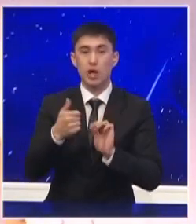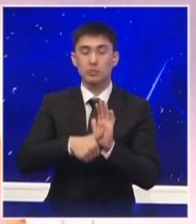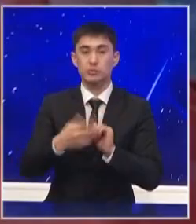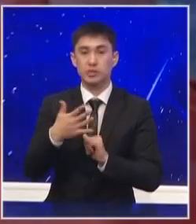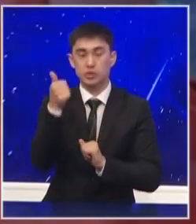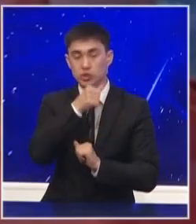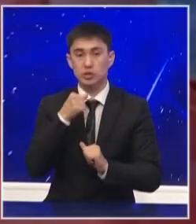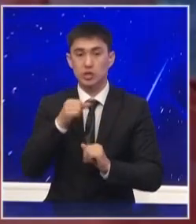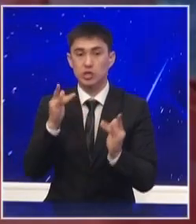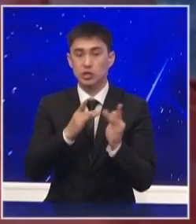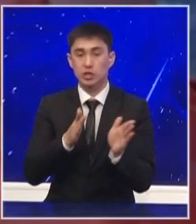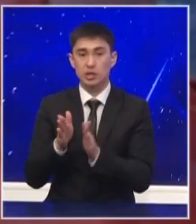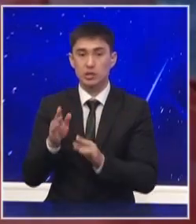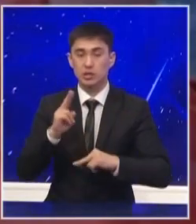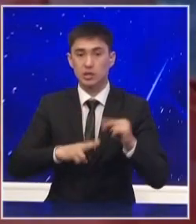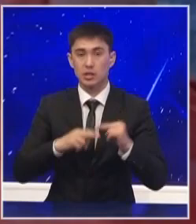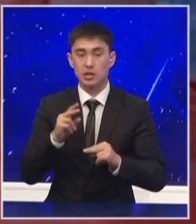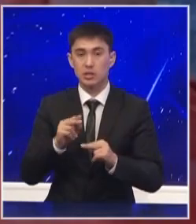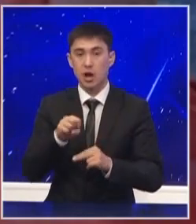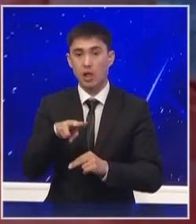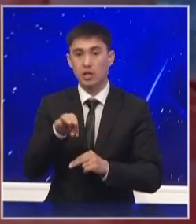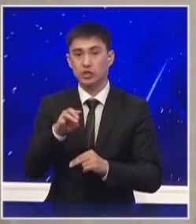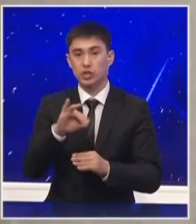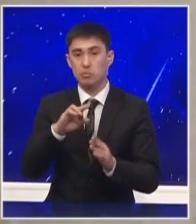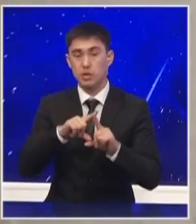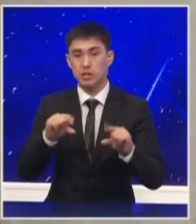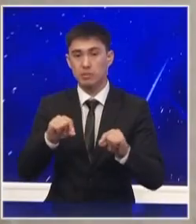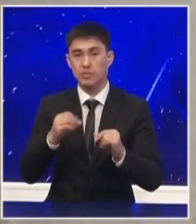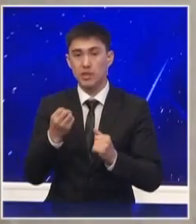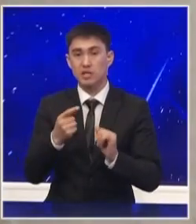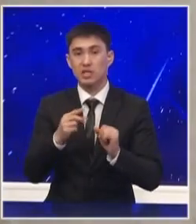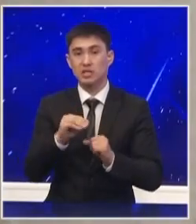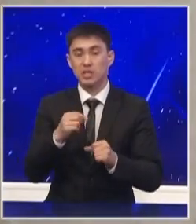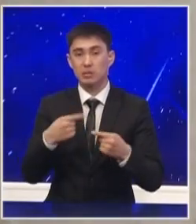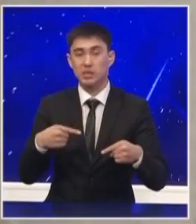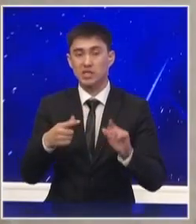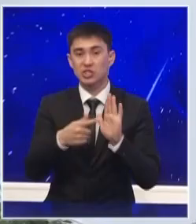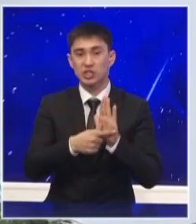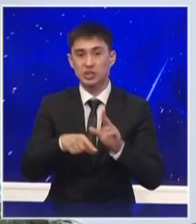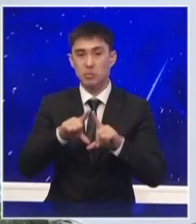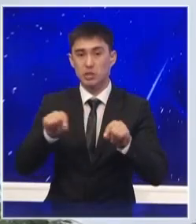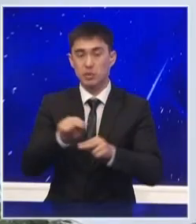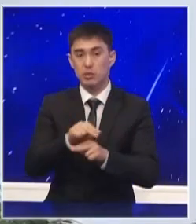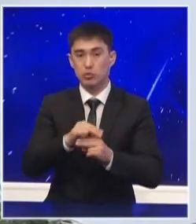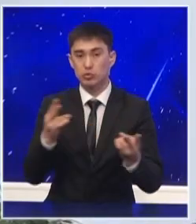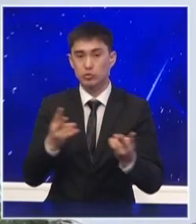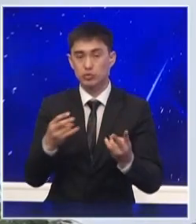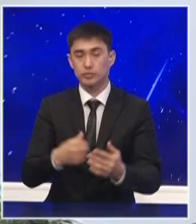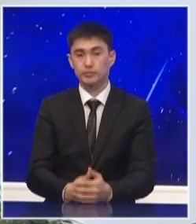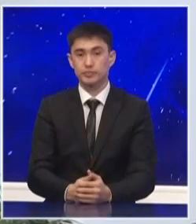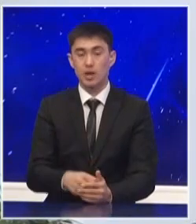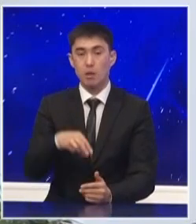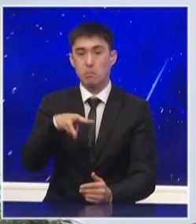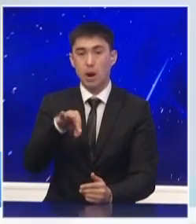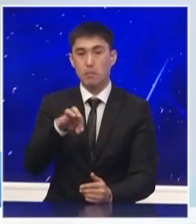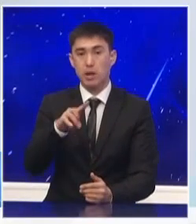ретінде салынған ала жиде мектебі күрделі жөндеуді талап етеді. Одан бөлек тағы 7 мектепке ағымдағы жөндеу қажет. Оқсай ауылында Мәнші Мәметов атындағы